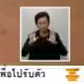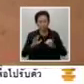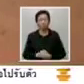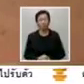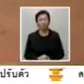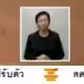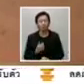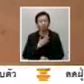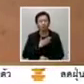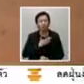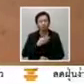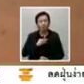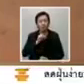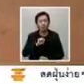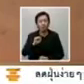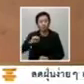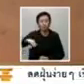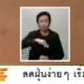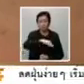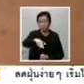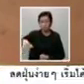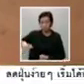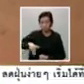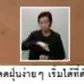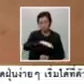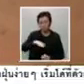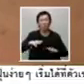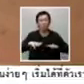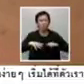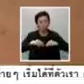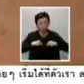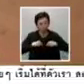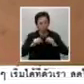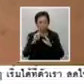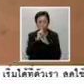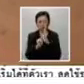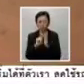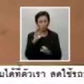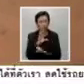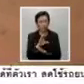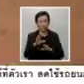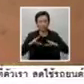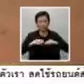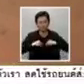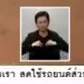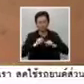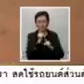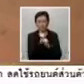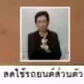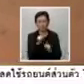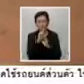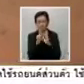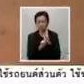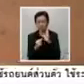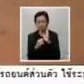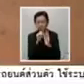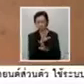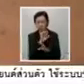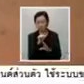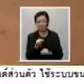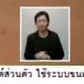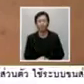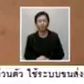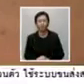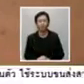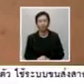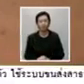ฉะนั้นผมอยากให้ท่านสมาชิกได้ยอมรับในข้อบังคับนะครับว่า ประธานวินิจฉัยแล้วถือว่าเป็นเหตุขาดครับ ท่านประธานยก